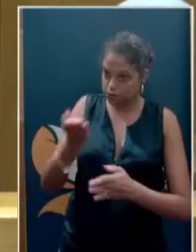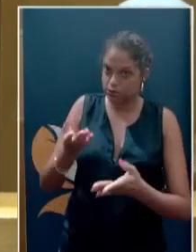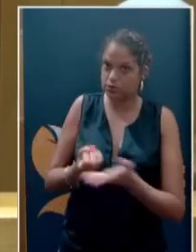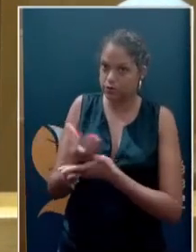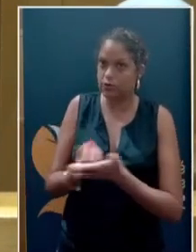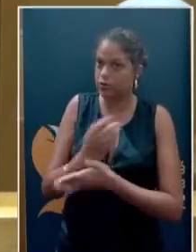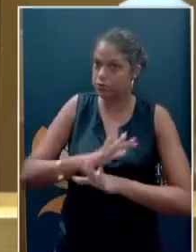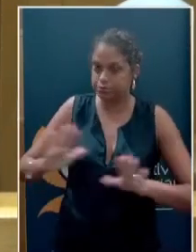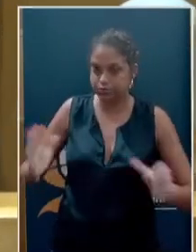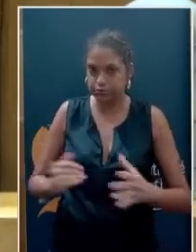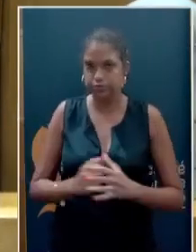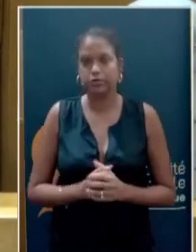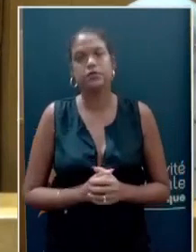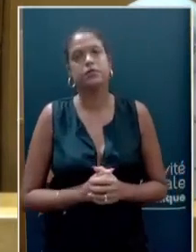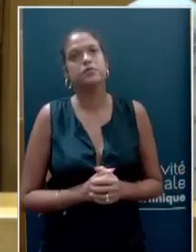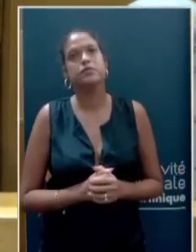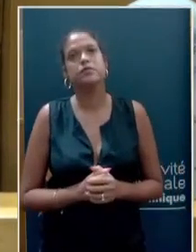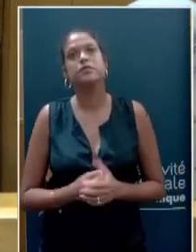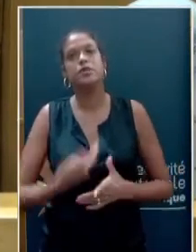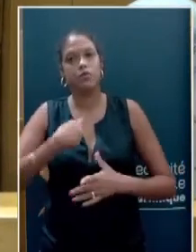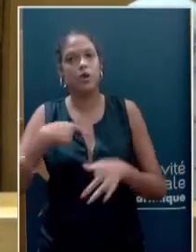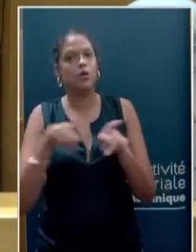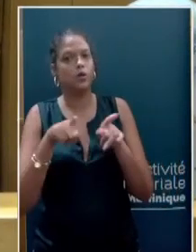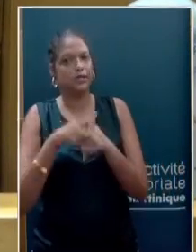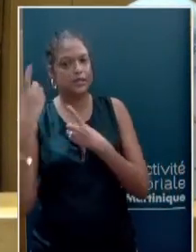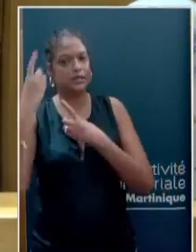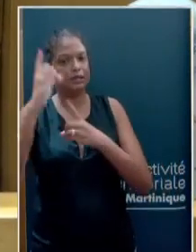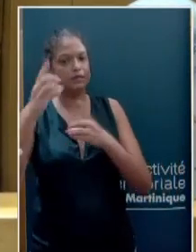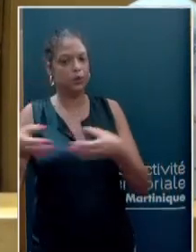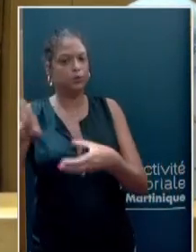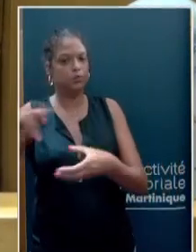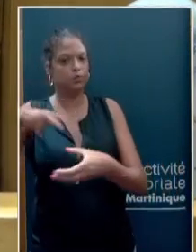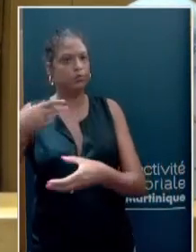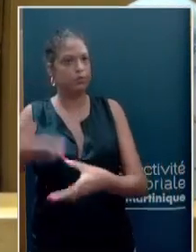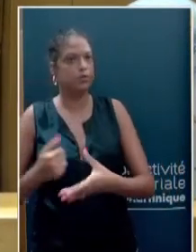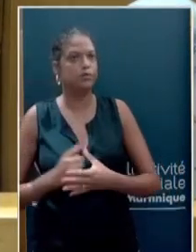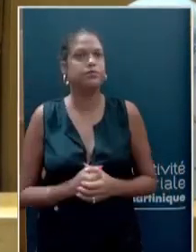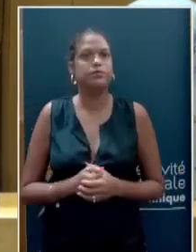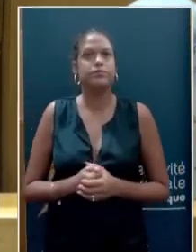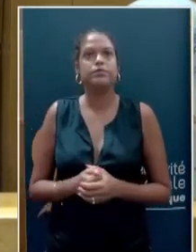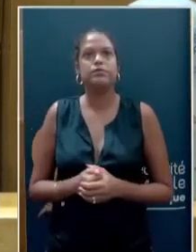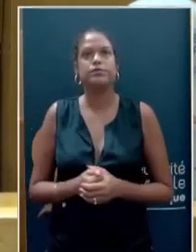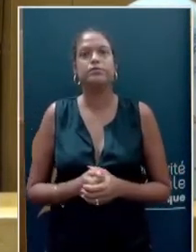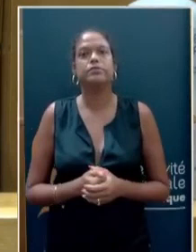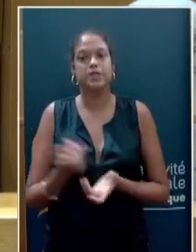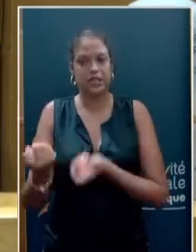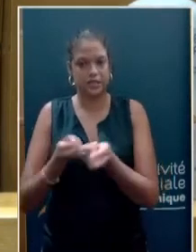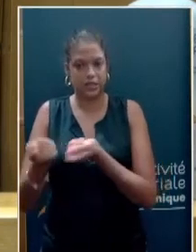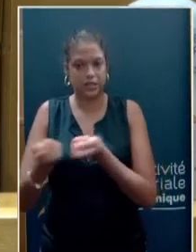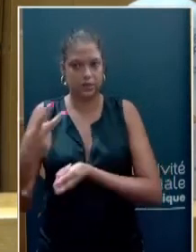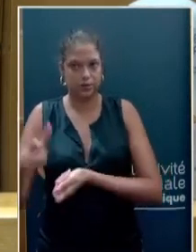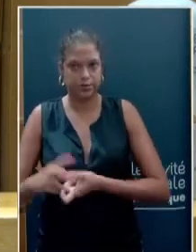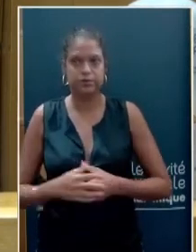d'attirer l'attention sur ce point. C'est mon devoir de défendre mon groupe et sa gestion. Voilà. La gestion de son